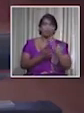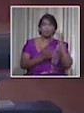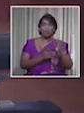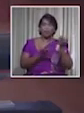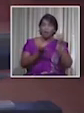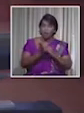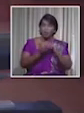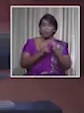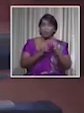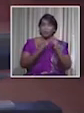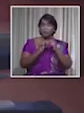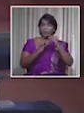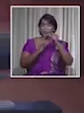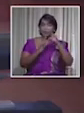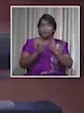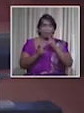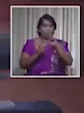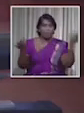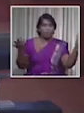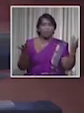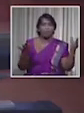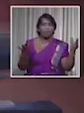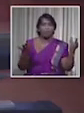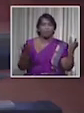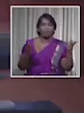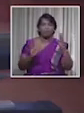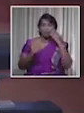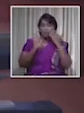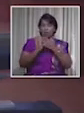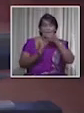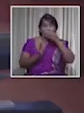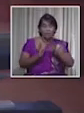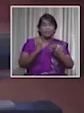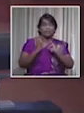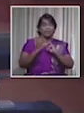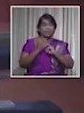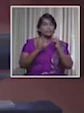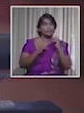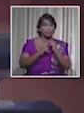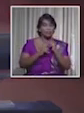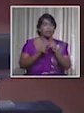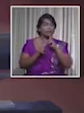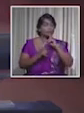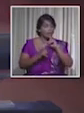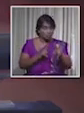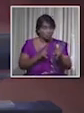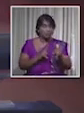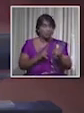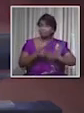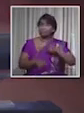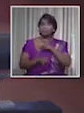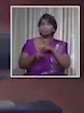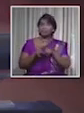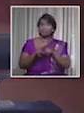PB ලියුමක් එවනවා එයා එහෙම තීන්දුවක් ගත්තේ නැහැ කියලා හැබැයි සිද්ධිකා උපුටා දක්වන මේ විශ්වසහිත TSP මෙට්‍රිටන් 18000 නිකුත් කිරීම සඳහා ප්‍රමිති